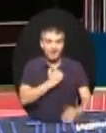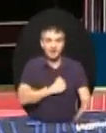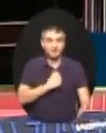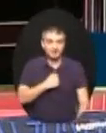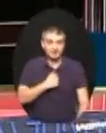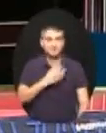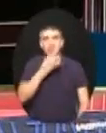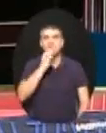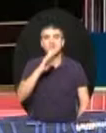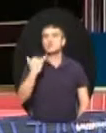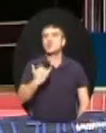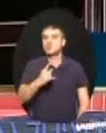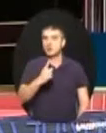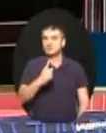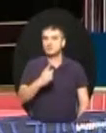לצערי, ומוטב היום.